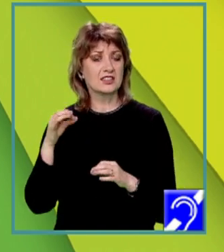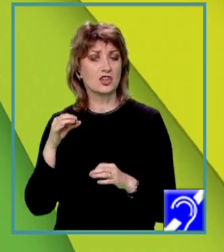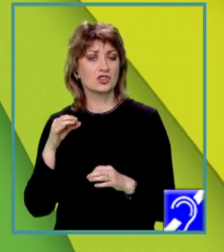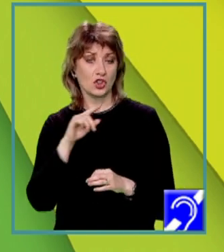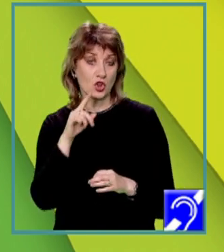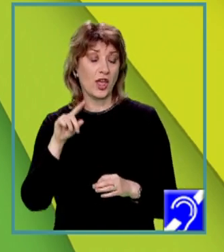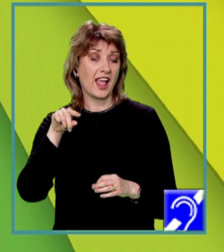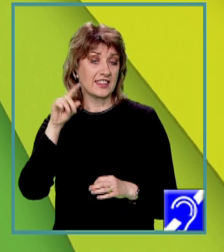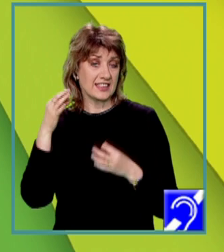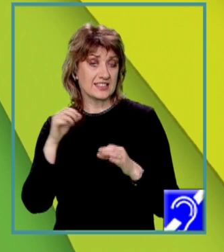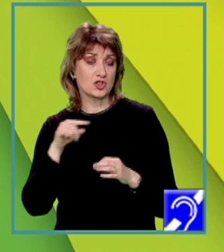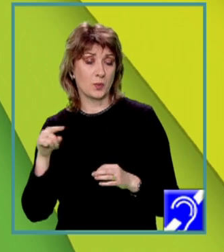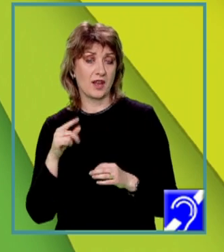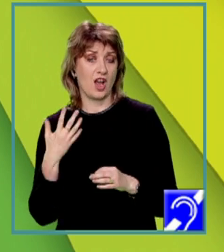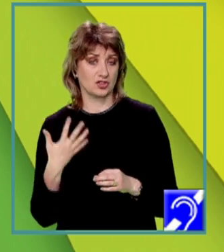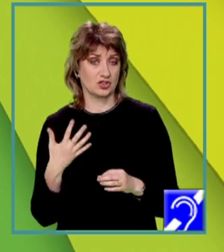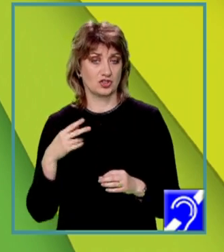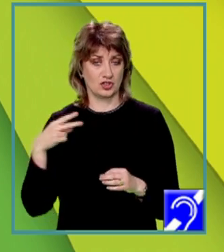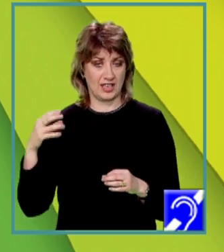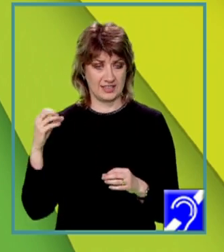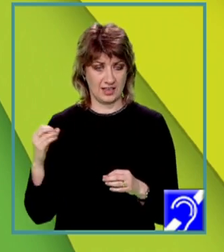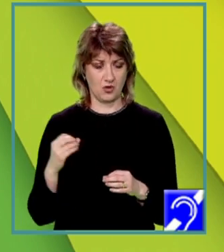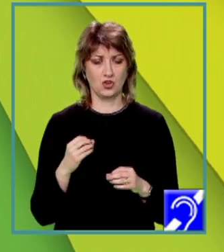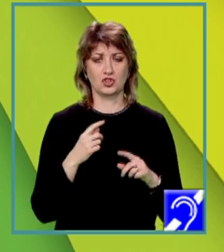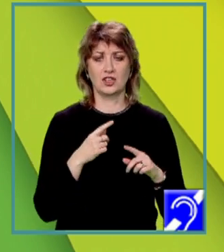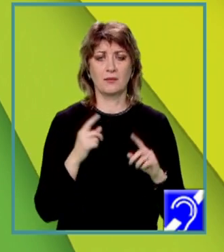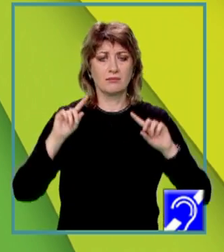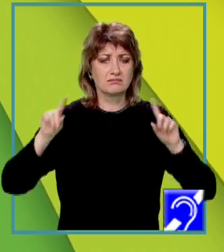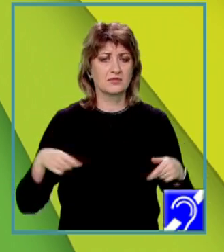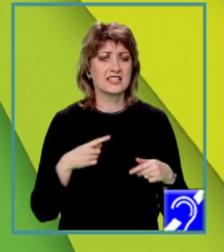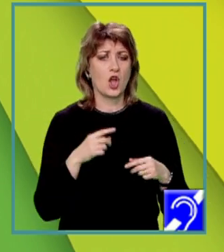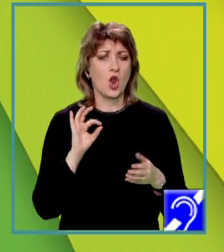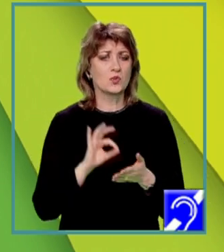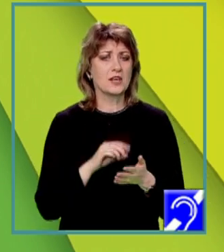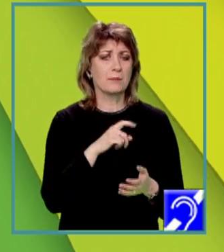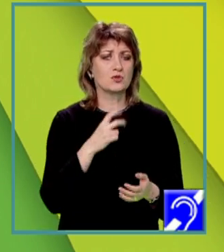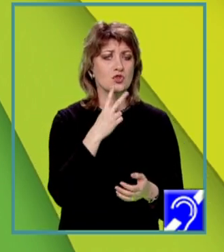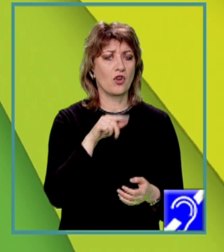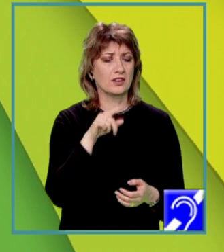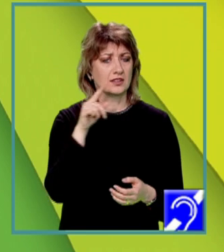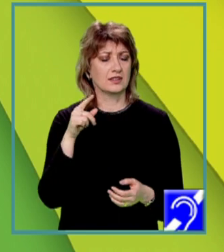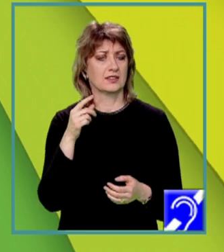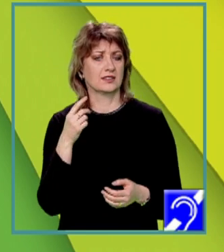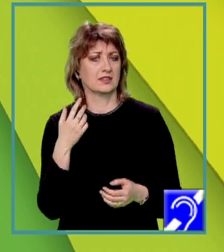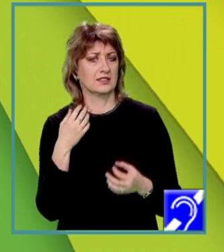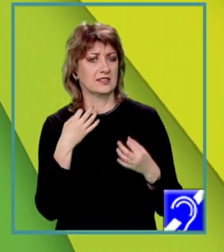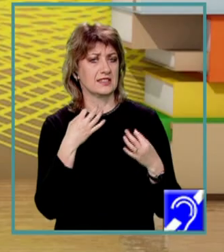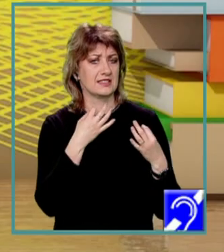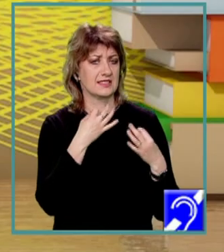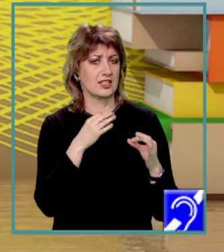bineînțeles este egal cu minus 2 radical din 10 totul pe 5 și 2 radical din 10 totul supra